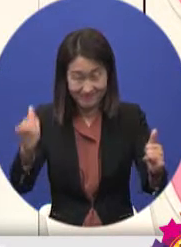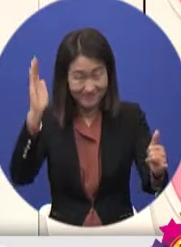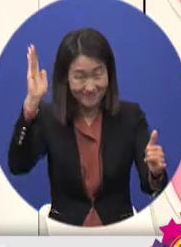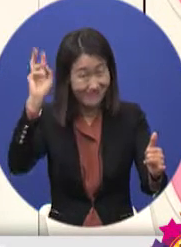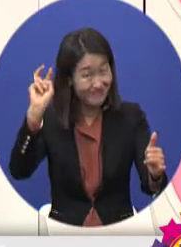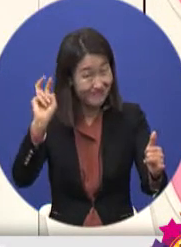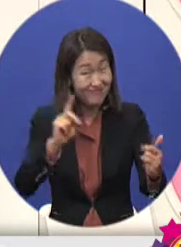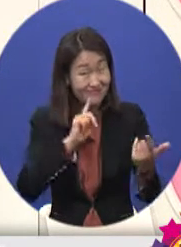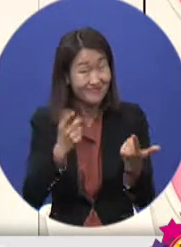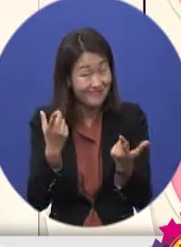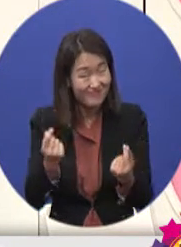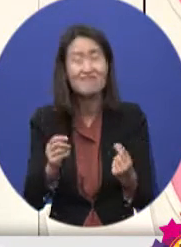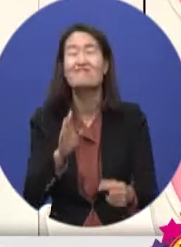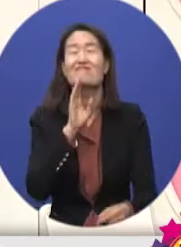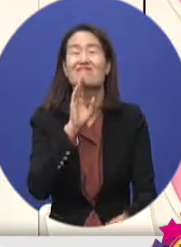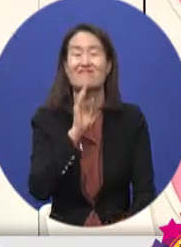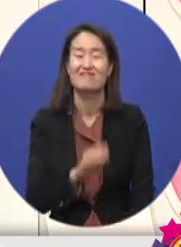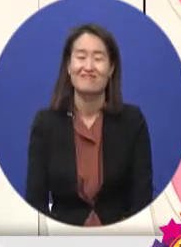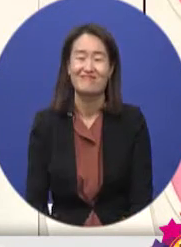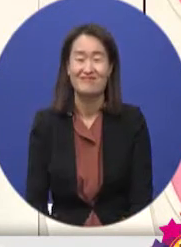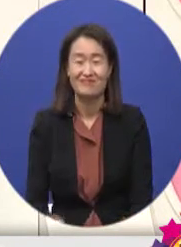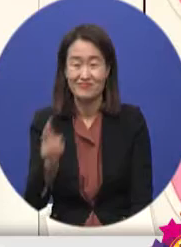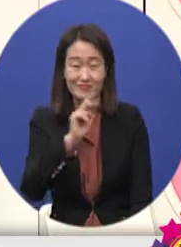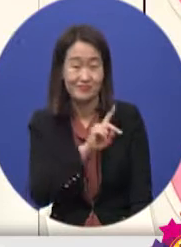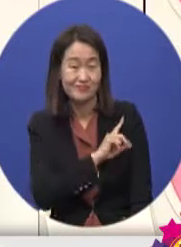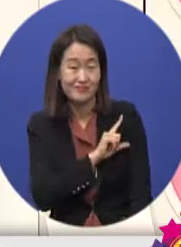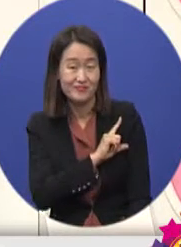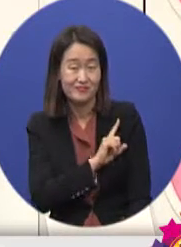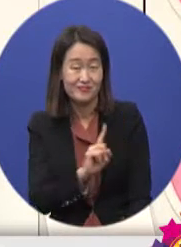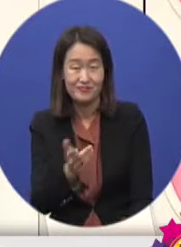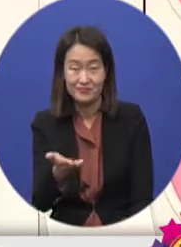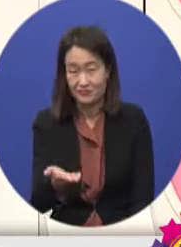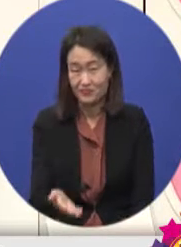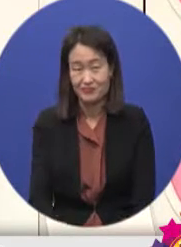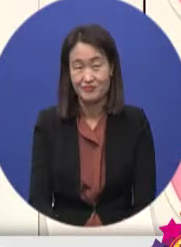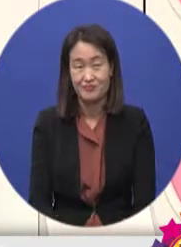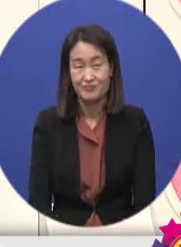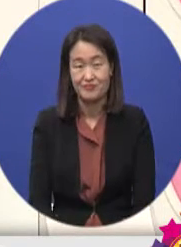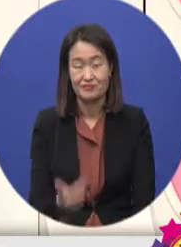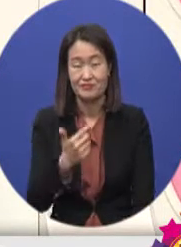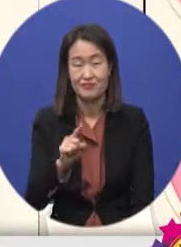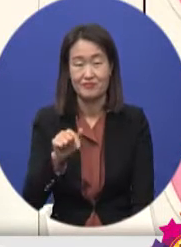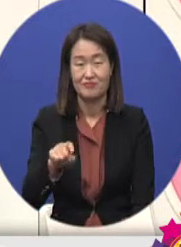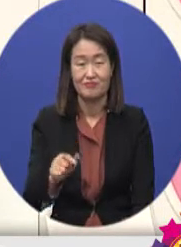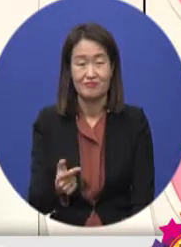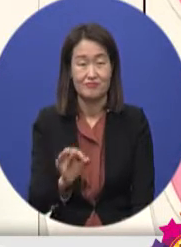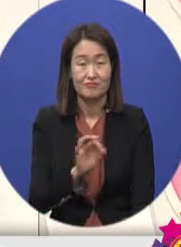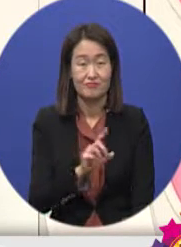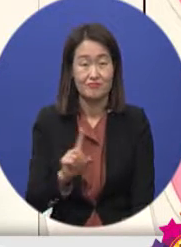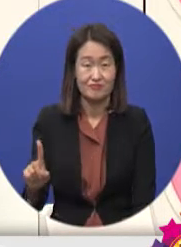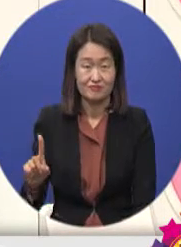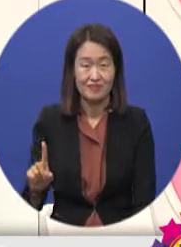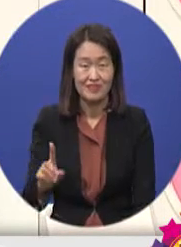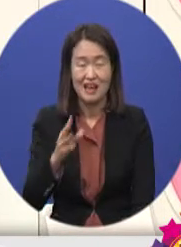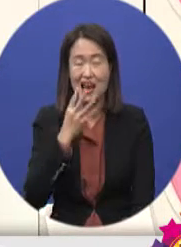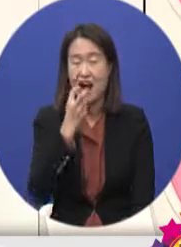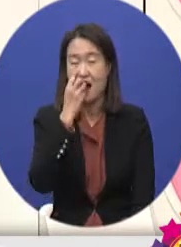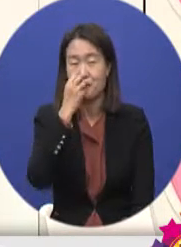말씀입니다. 예예. 예예. 예, 예. 어떤 노래 부르실까요? 나훈아 씨의 감나무